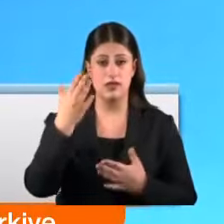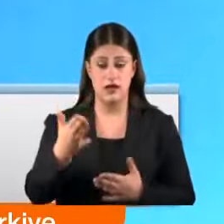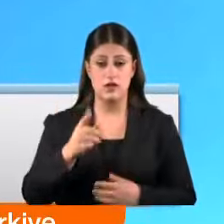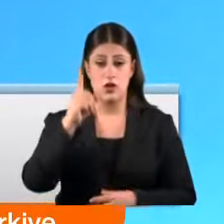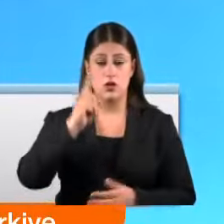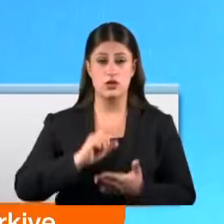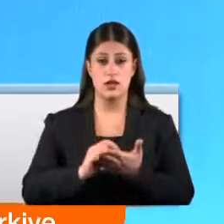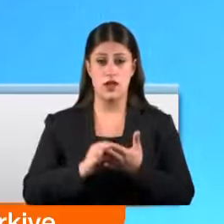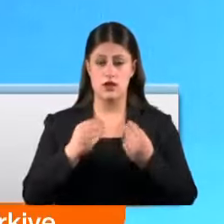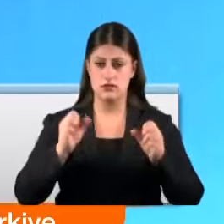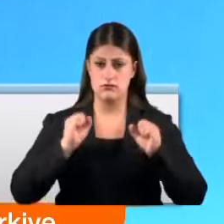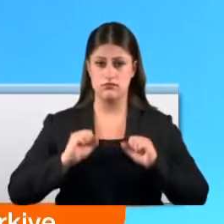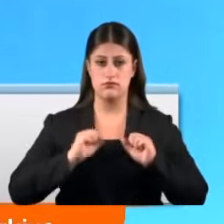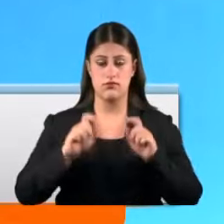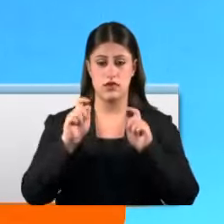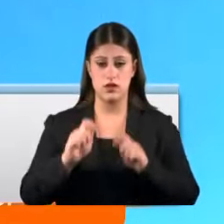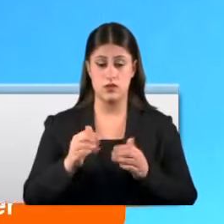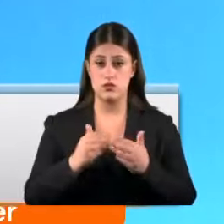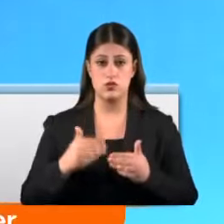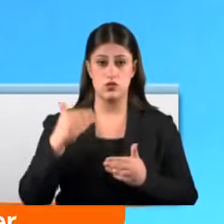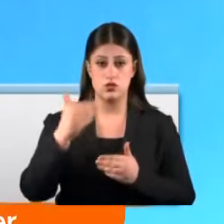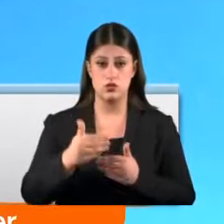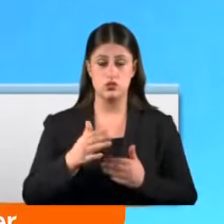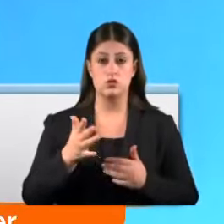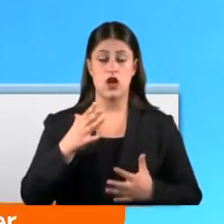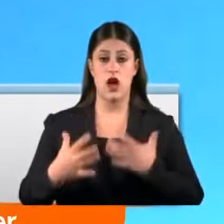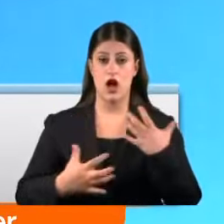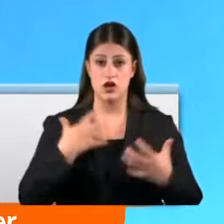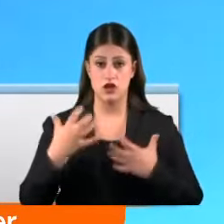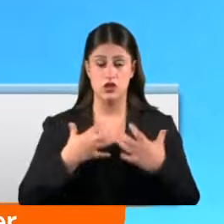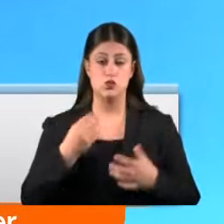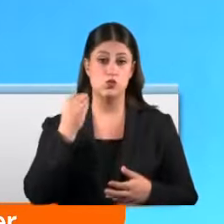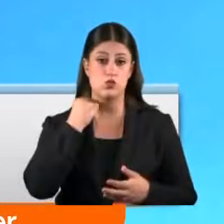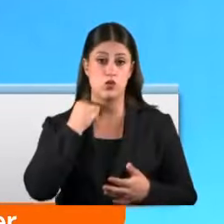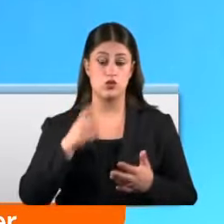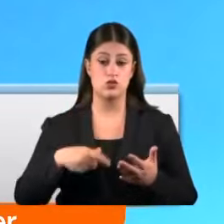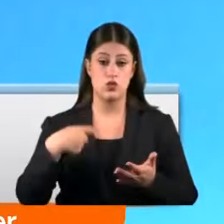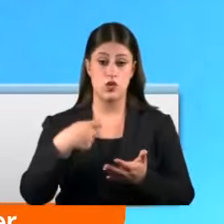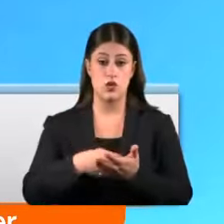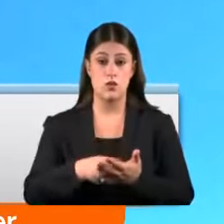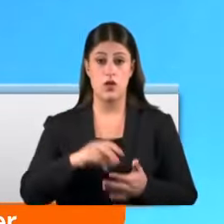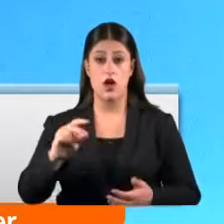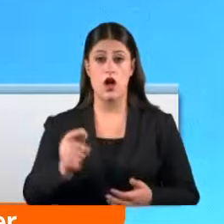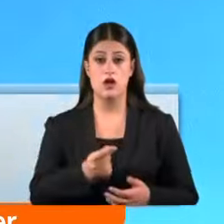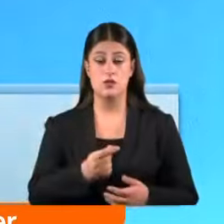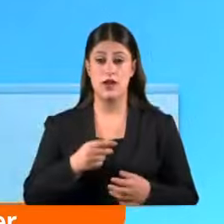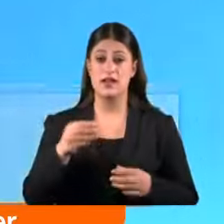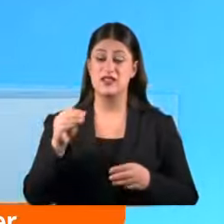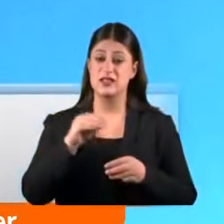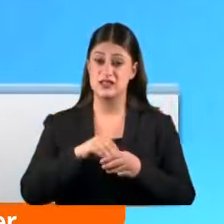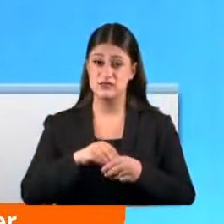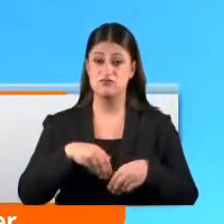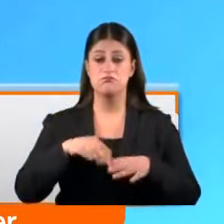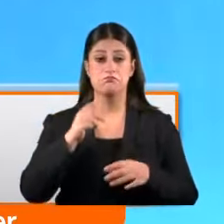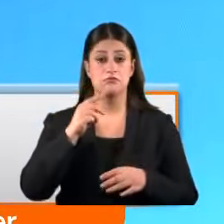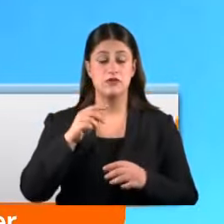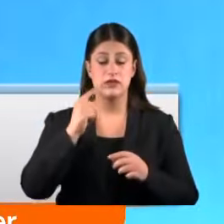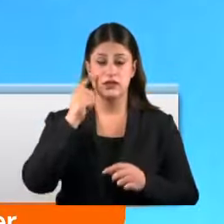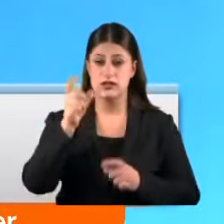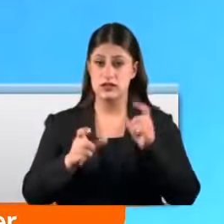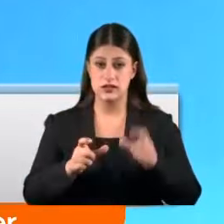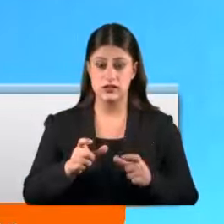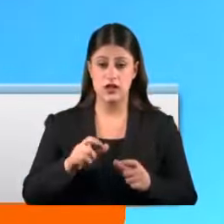iyi çalışması, ardından enerjisini borcunu ödemekten kaçmak yerine milletin hakkını